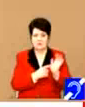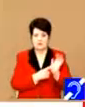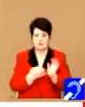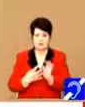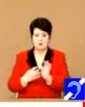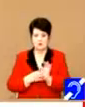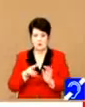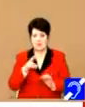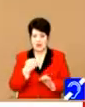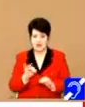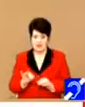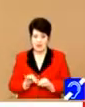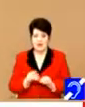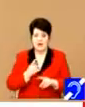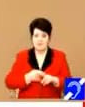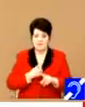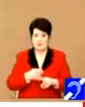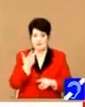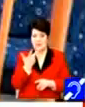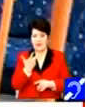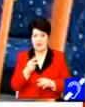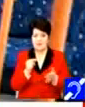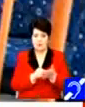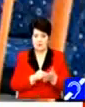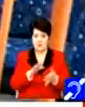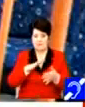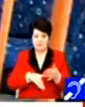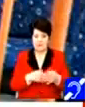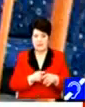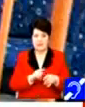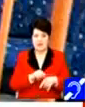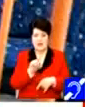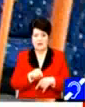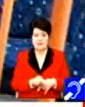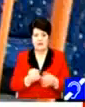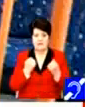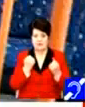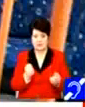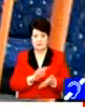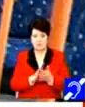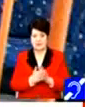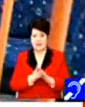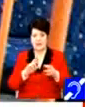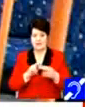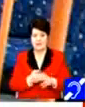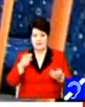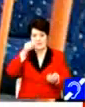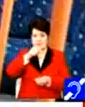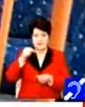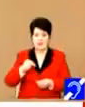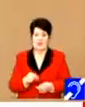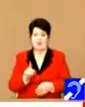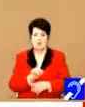la 900 de lei. În plus, au dat și câte 3 puncte de penalizare pentru admiterea în circulație a vehiculelor într-o stare tehnică ce nu corespunde